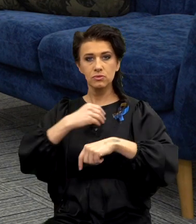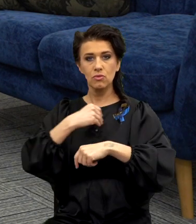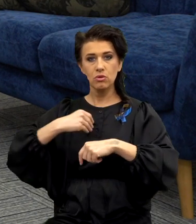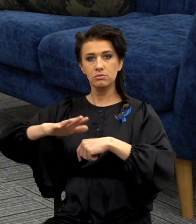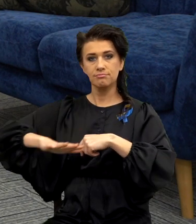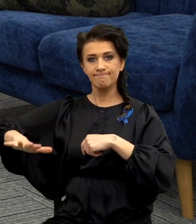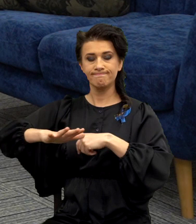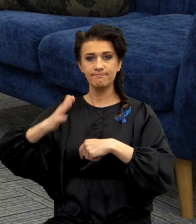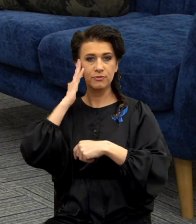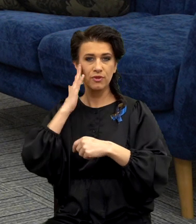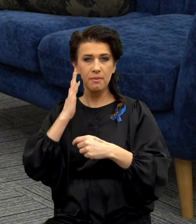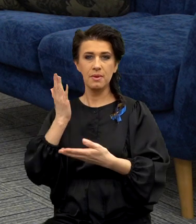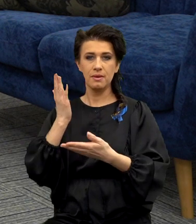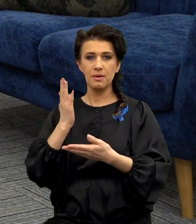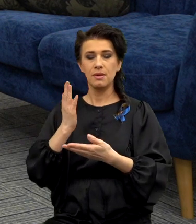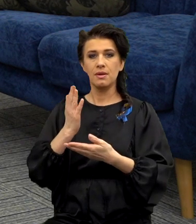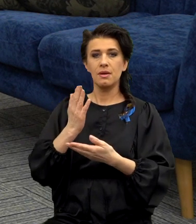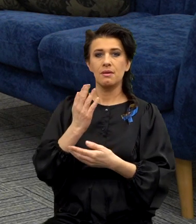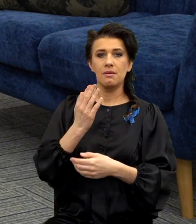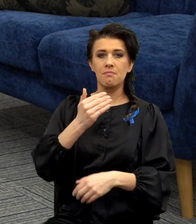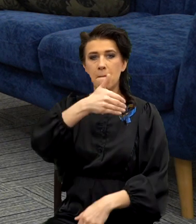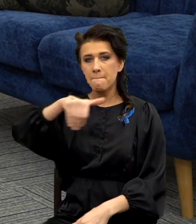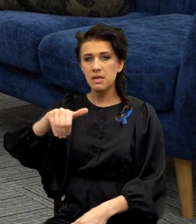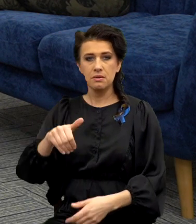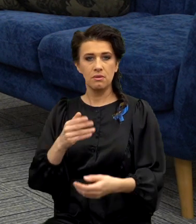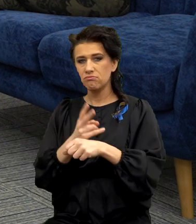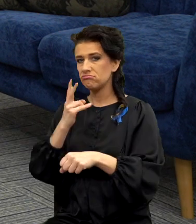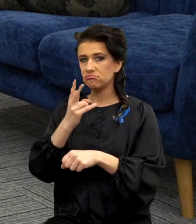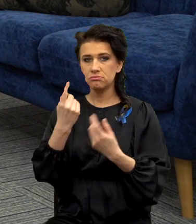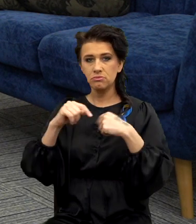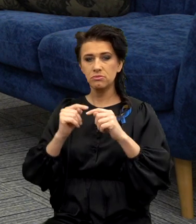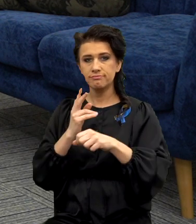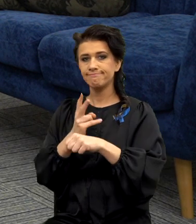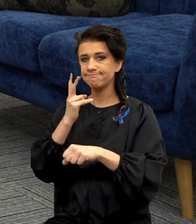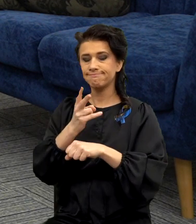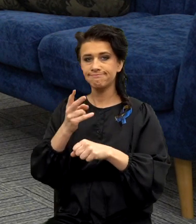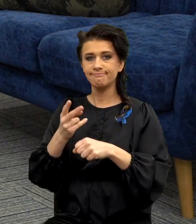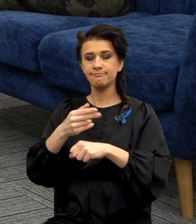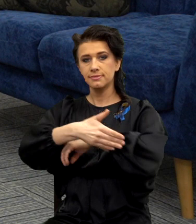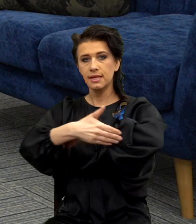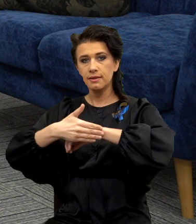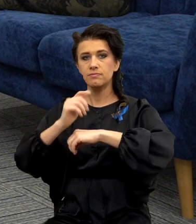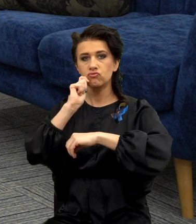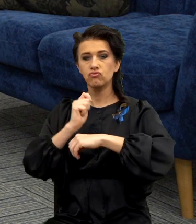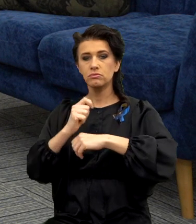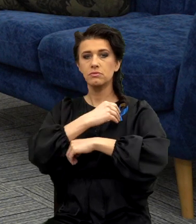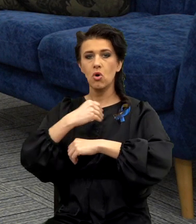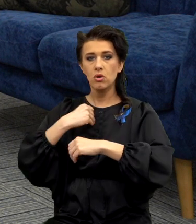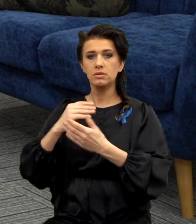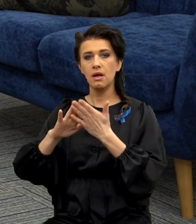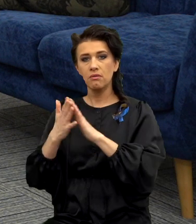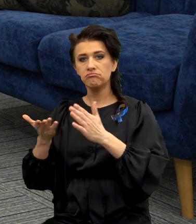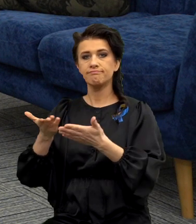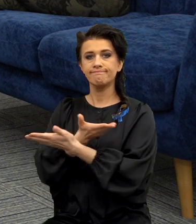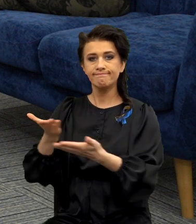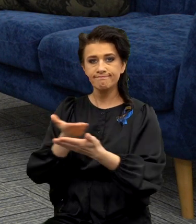Wiemy już o przynajmniej 1,5 miliona osób, które przekroczyły granicę Polski z Ukrainą, Ukrainy z Polską, ale także